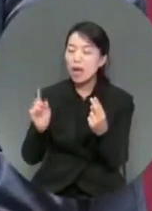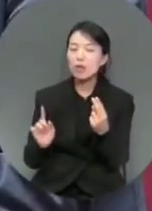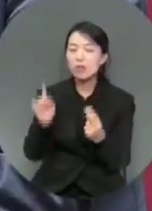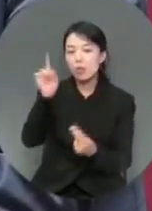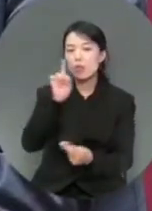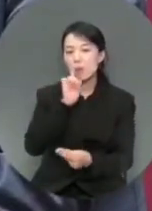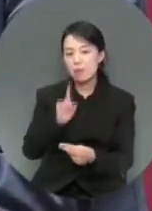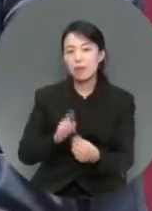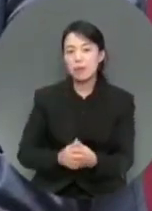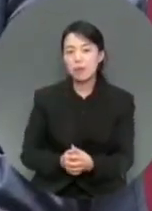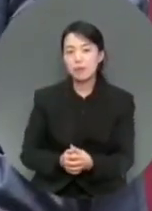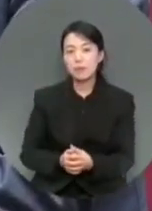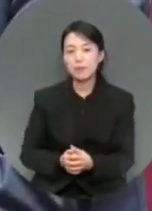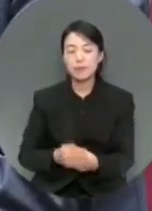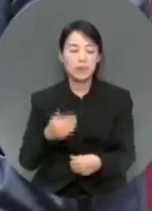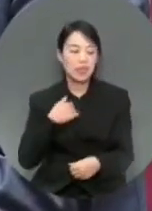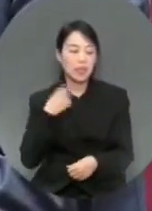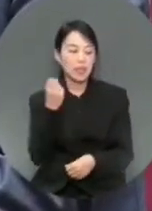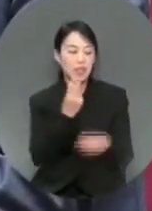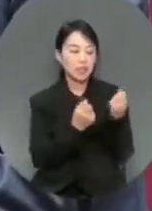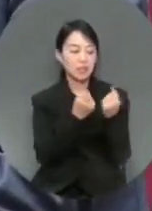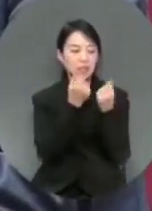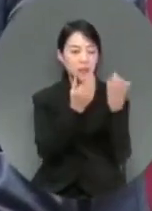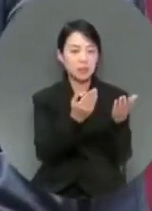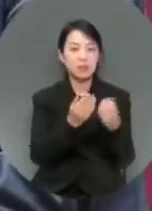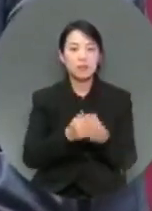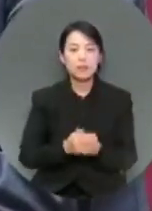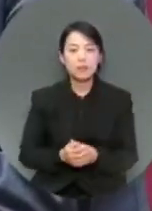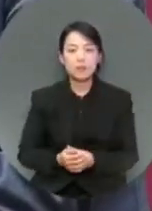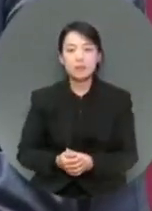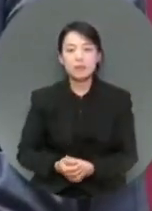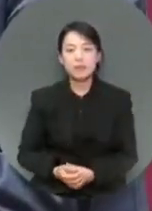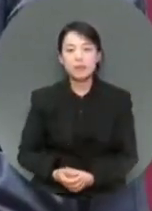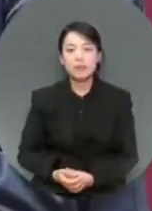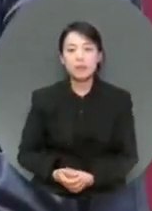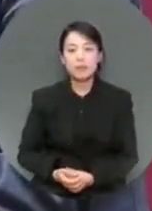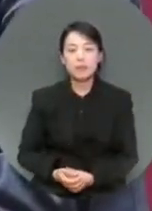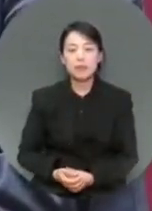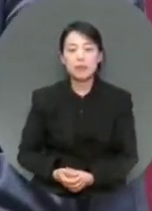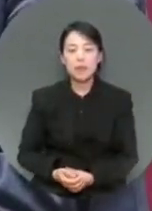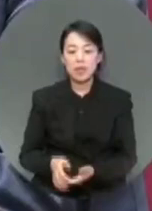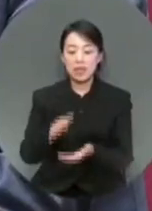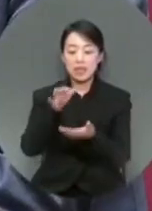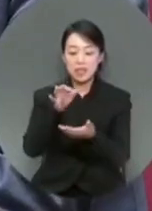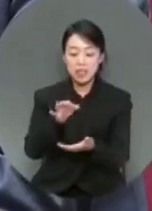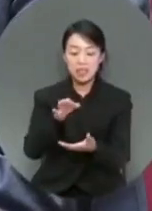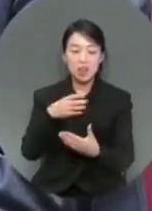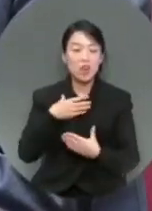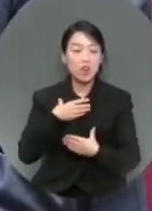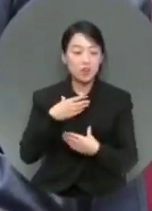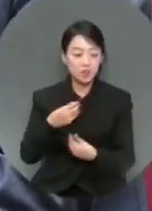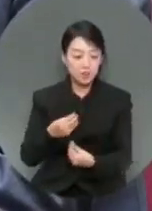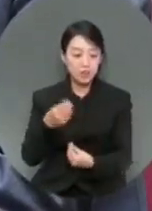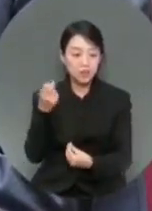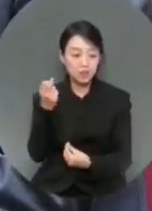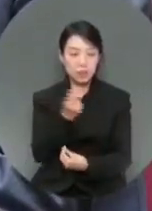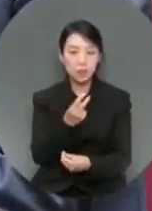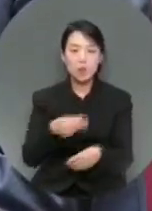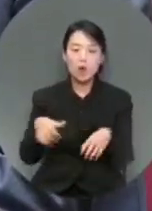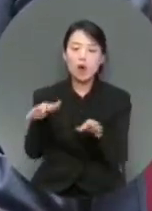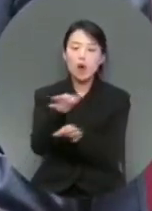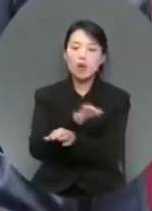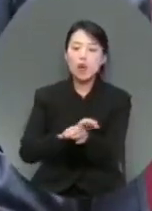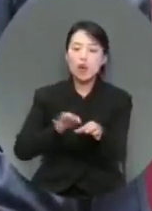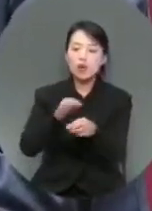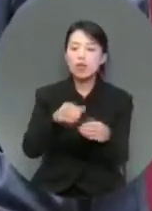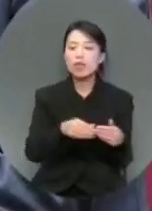그래서 저는 말씀을 드립니다. 제가 다시 말씀드리면 다시 말해서 이 재정의 건전성과 더불어서 경기 부양